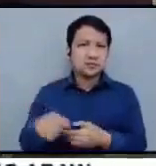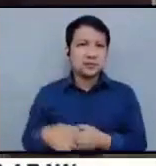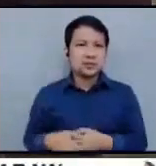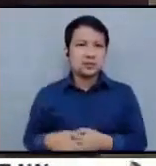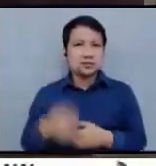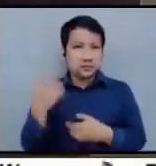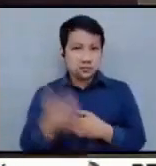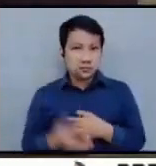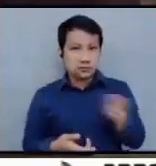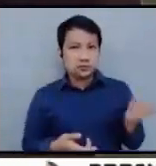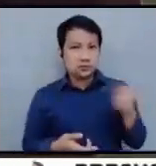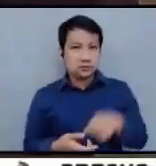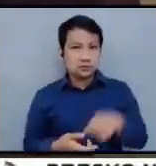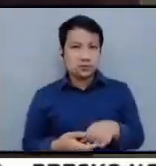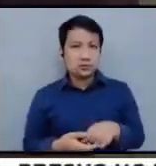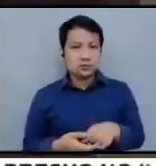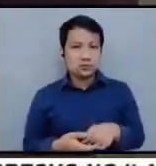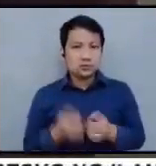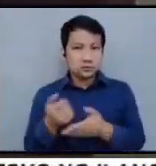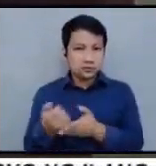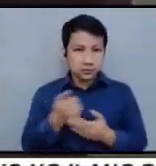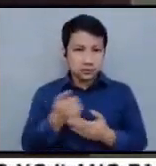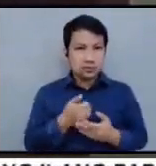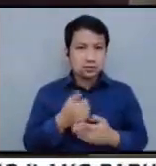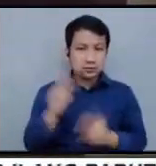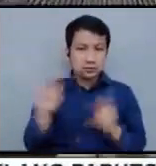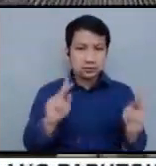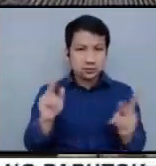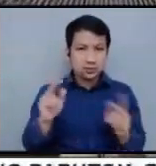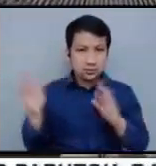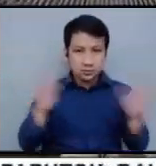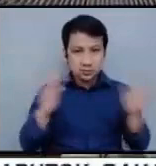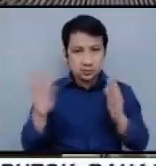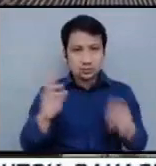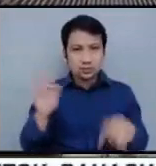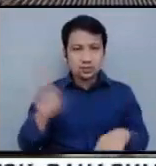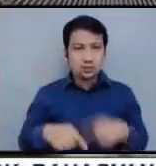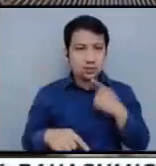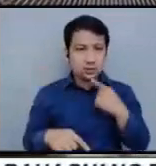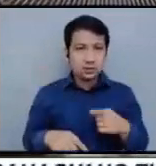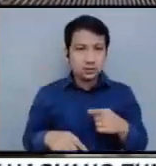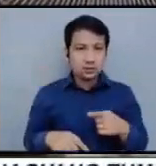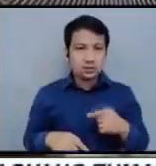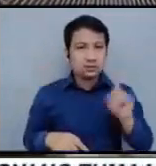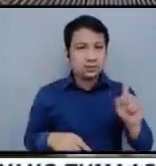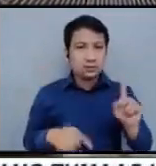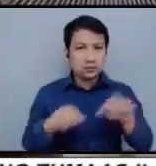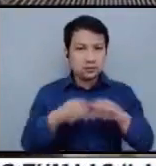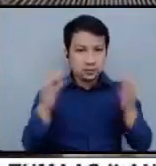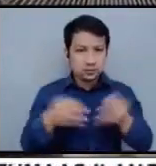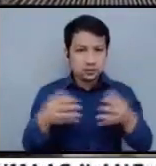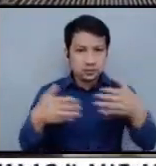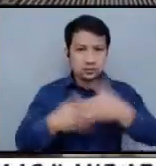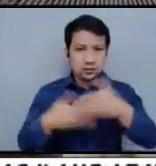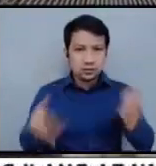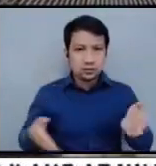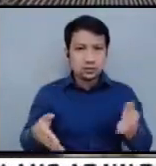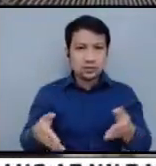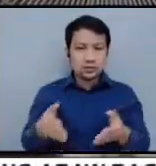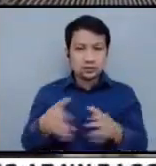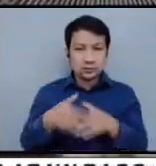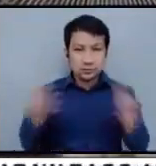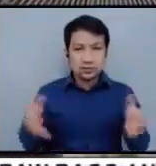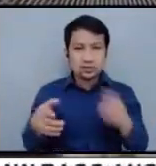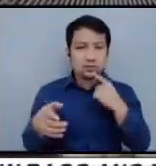iba ng tulong ng iba ng mga natasalanta ng bagyo. Yung isang family food pack natin is good for 5, family